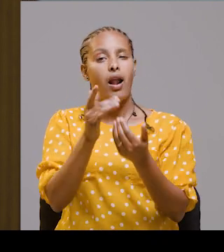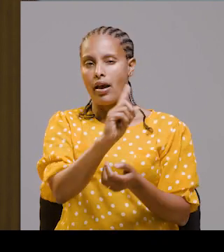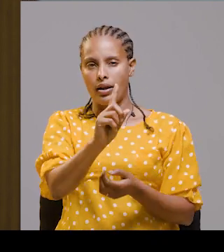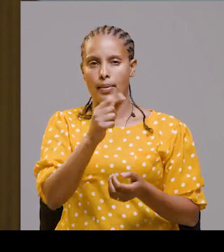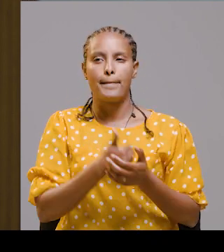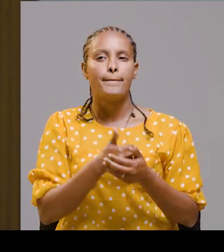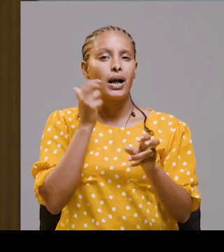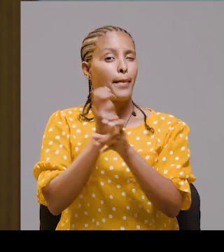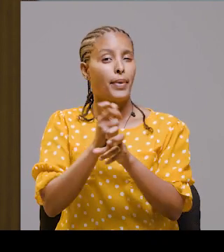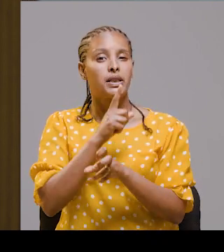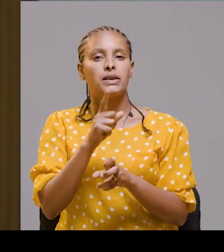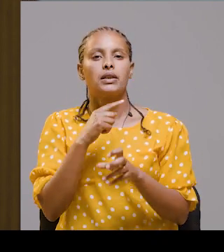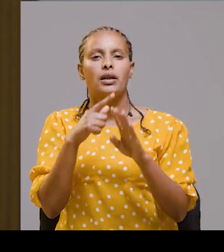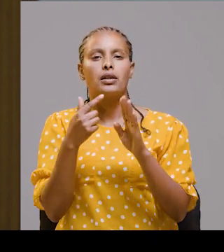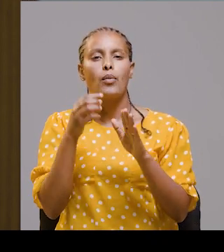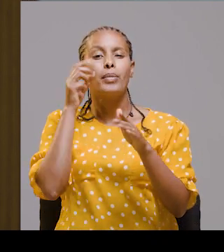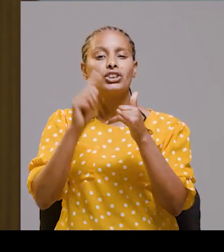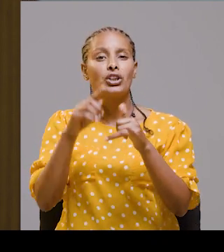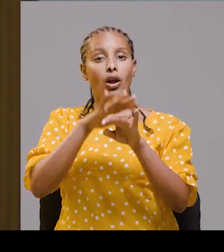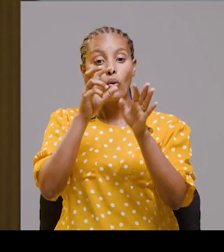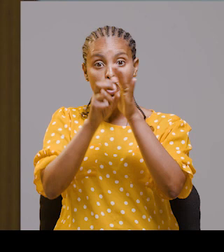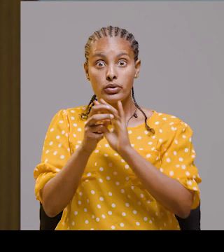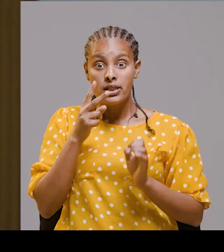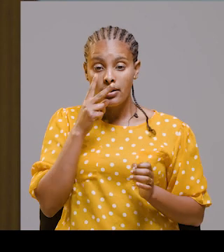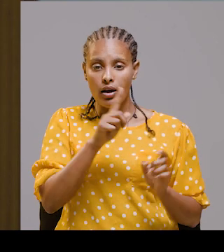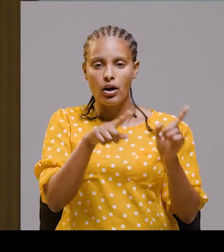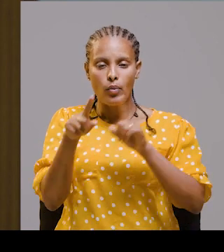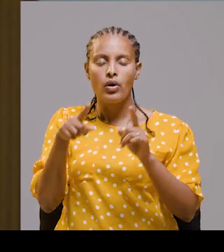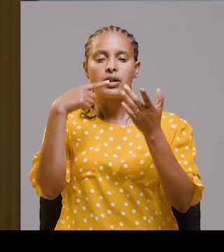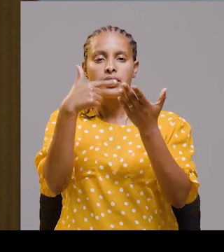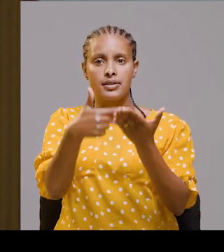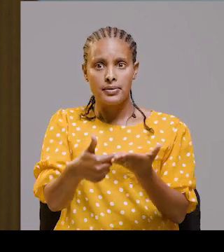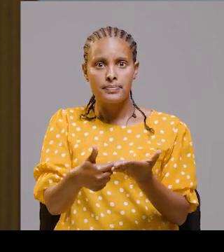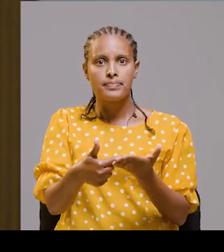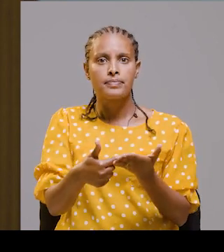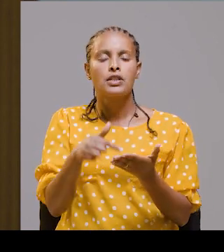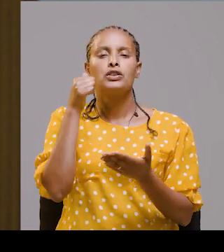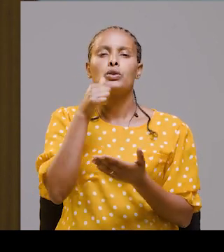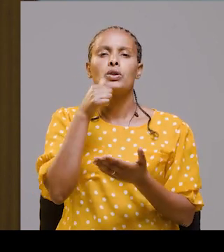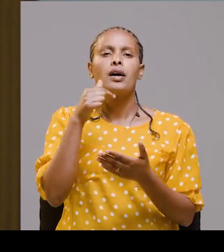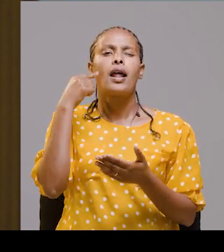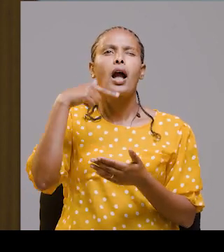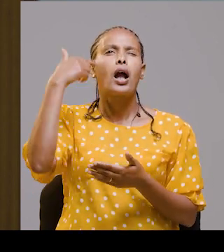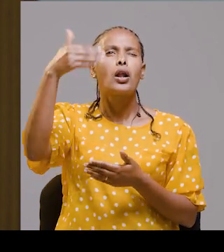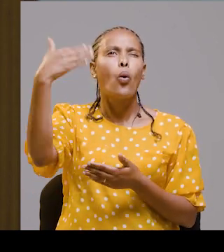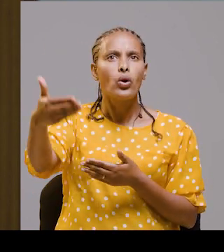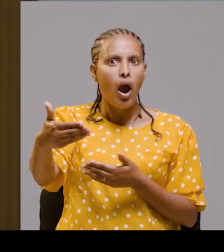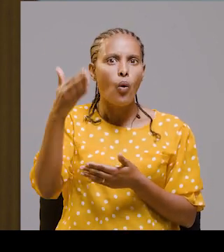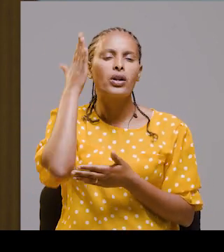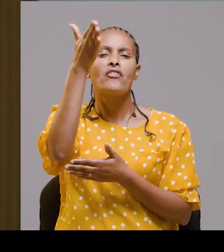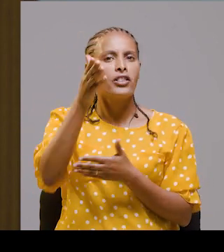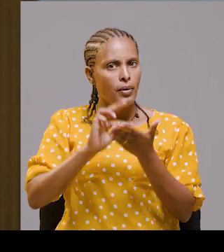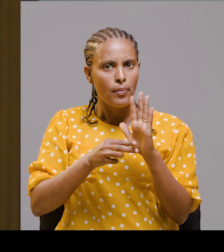አይደለም። ይሄ ደግሞ ኮንሲኩዌንሱን እንይካል ደግሞ እነዚህ ሴቶች ነገ ከነጎዳ ማለት ነው